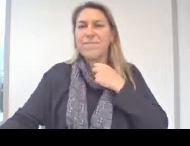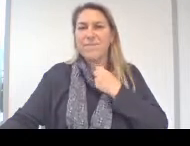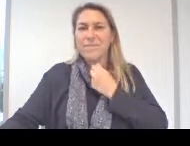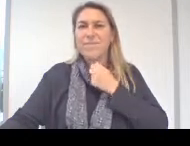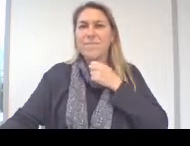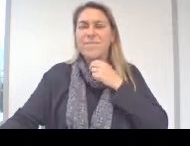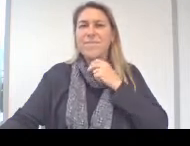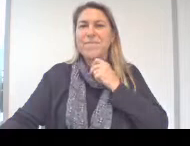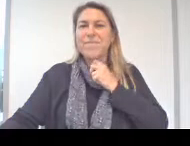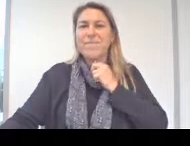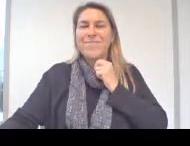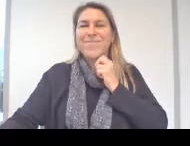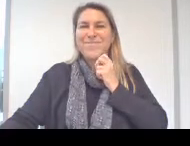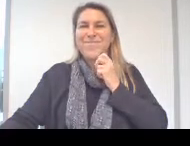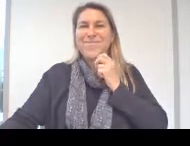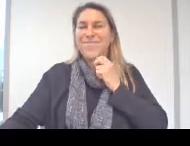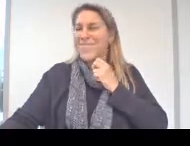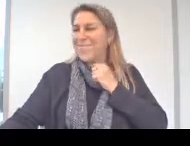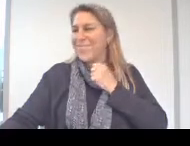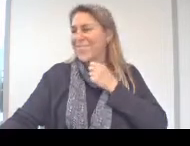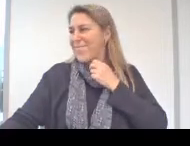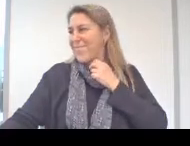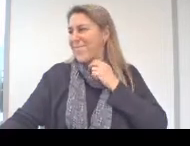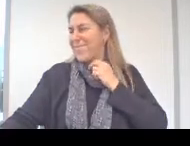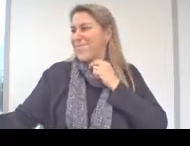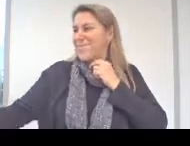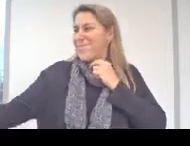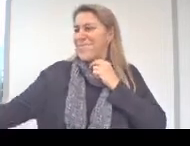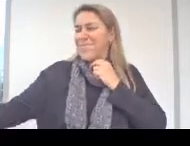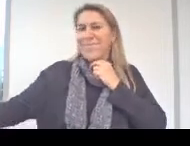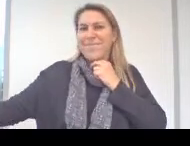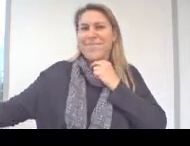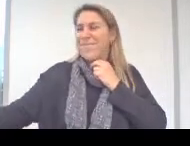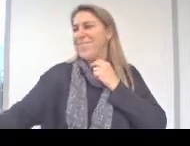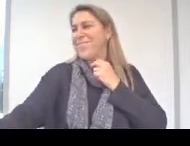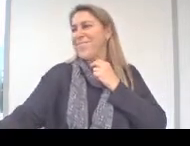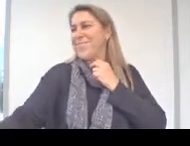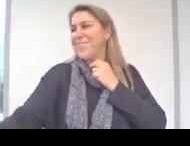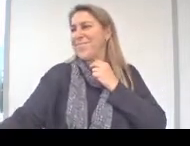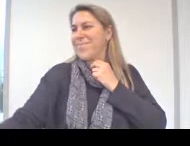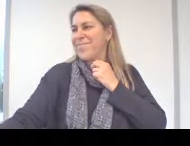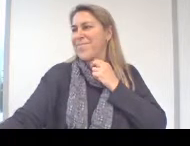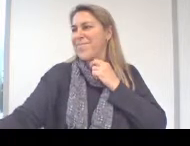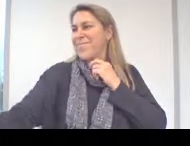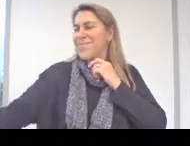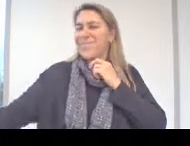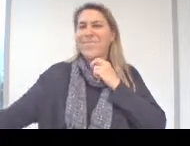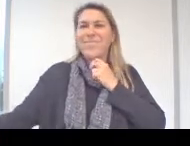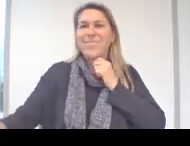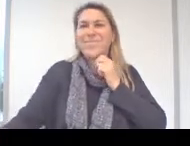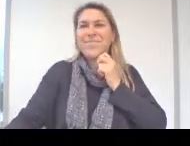plus de 285 000, ce qui représente 91 000, un peu plus de 91 000 emplacements, donc 10% des emplacements